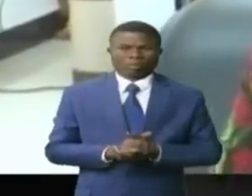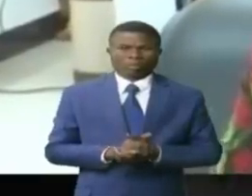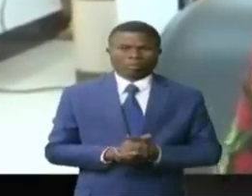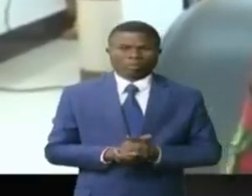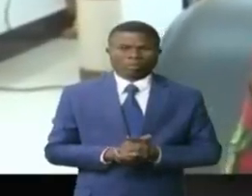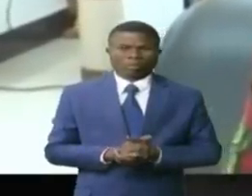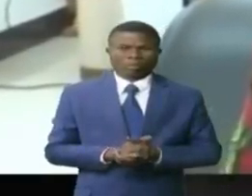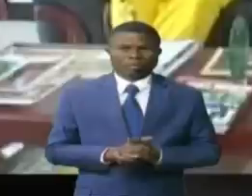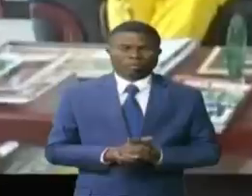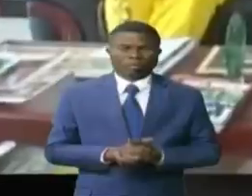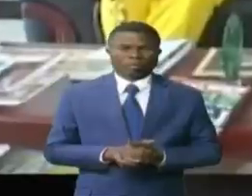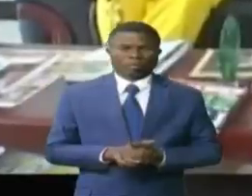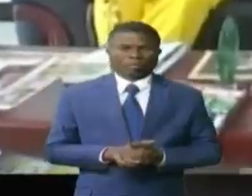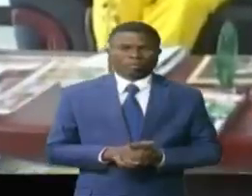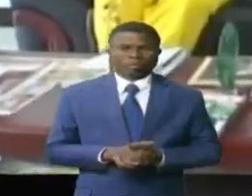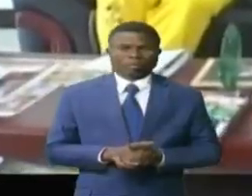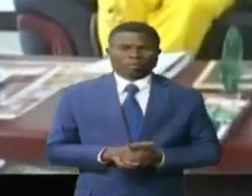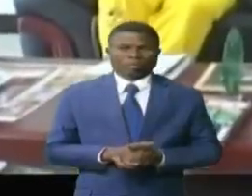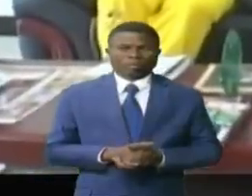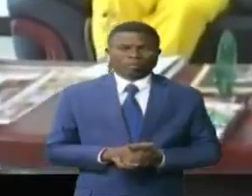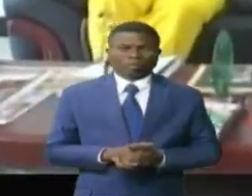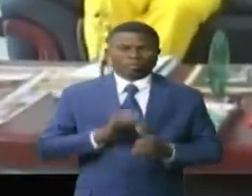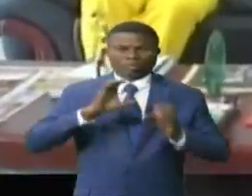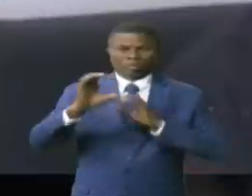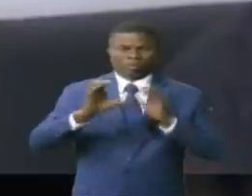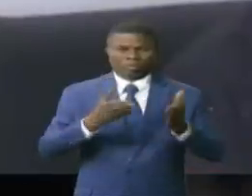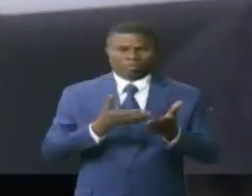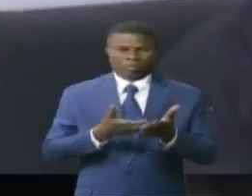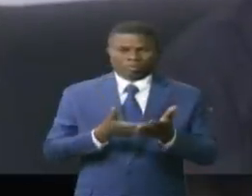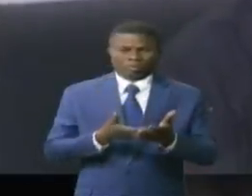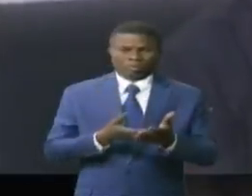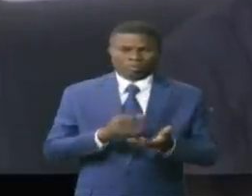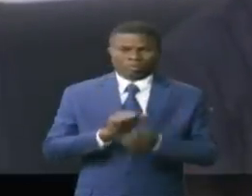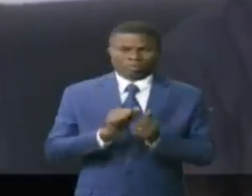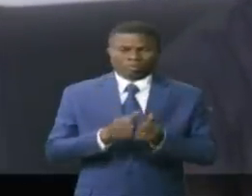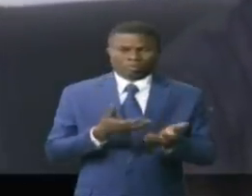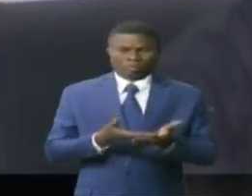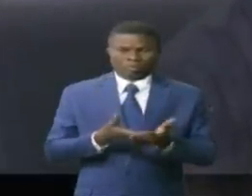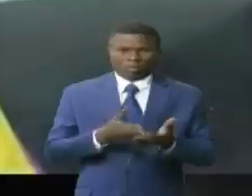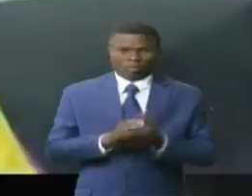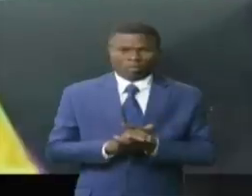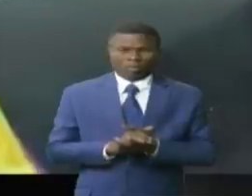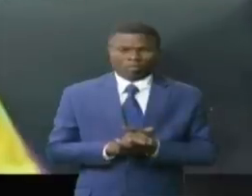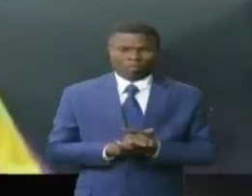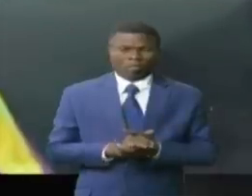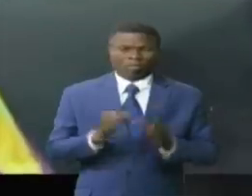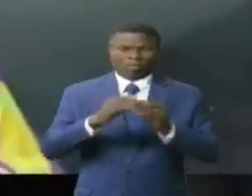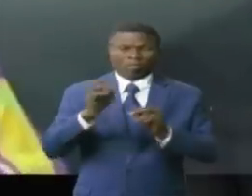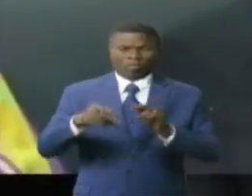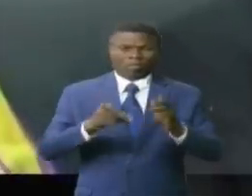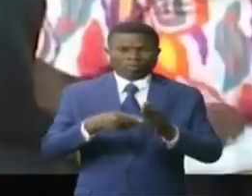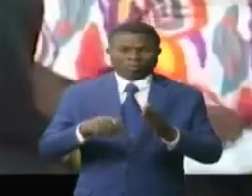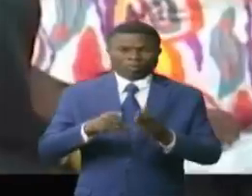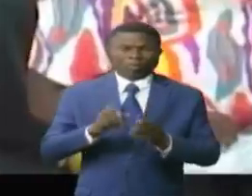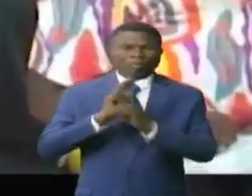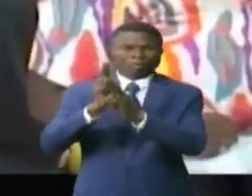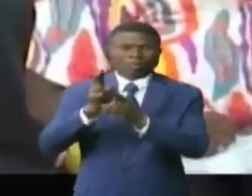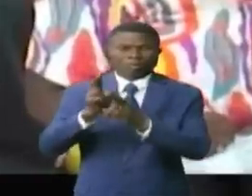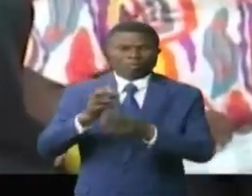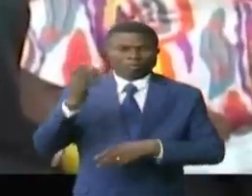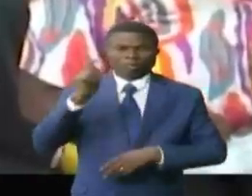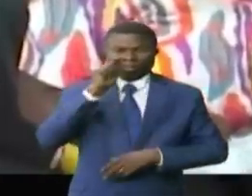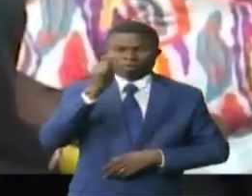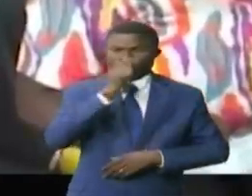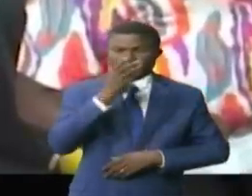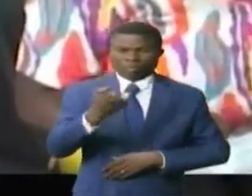province par le ministre de la Communication Ars Joseph Kayumba et à l'Assemblée provinciale par le rapporteur Thomas